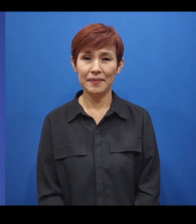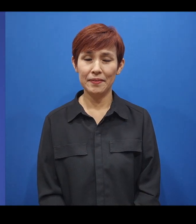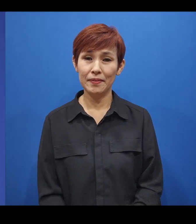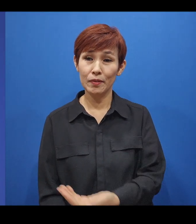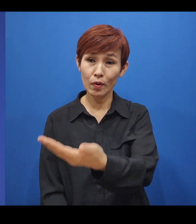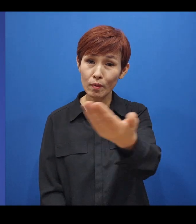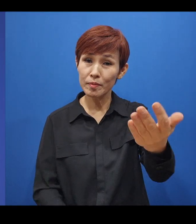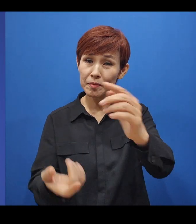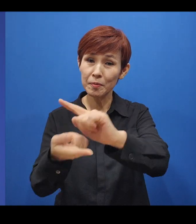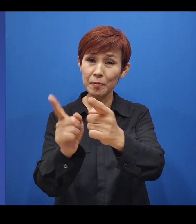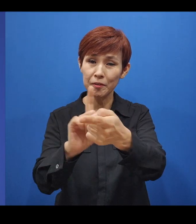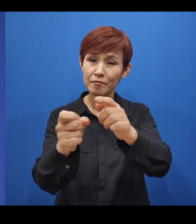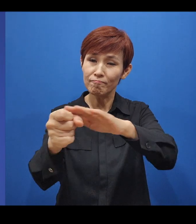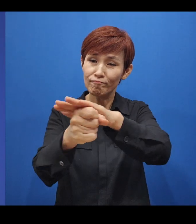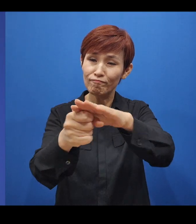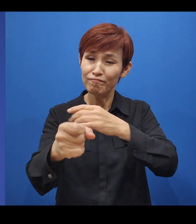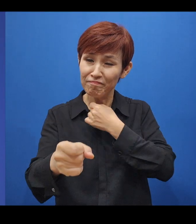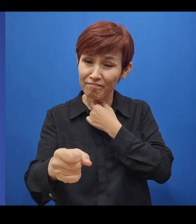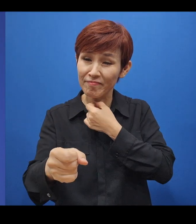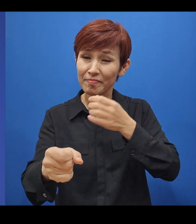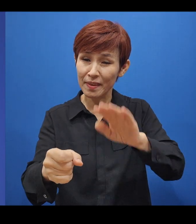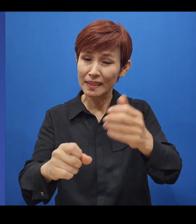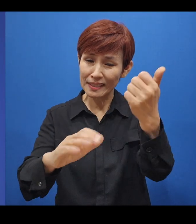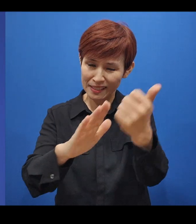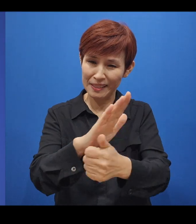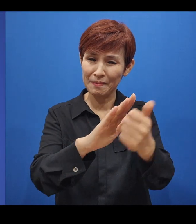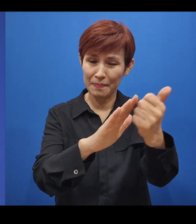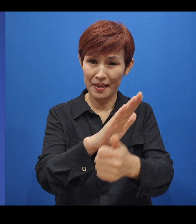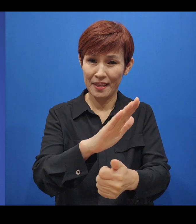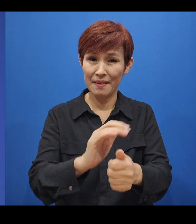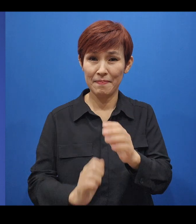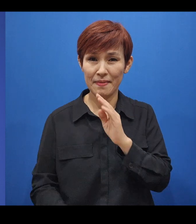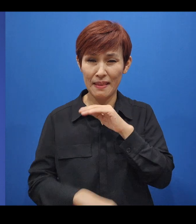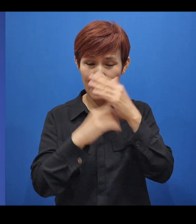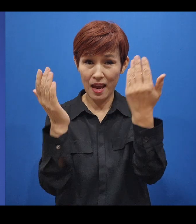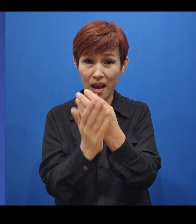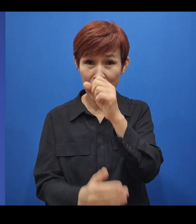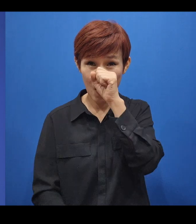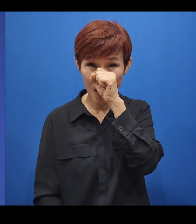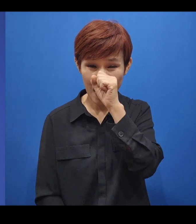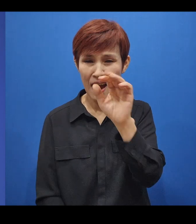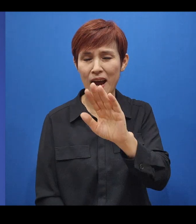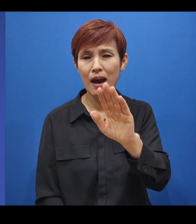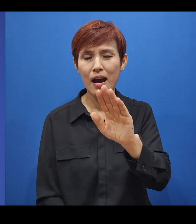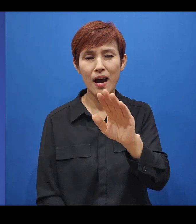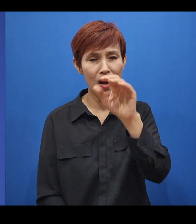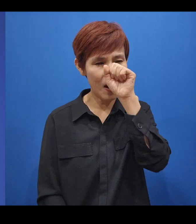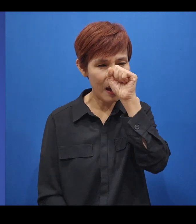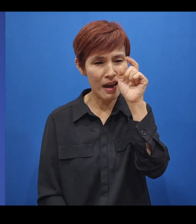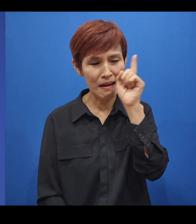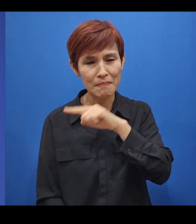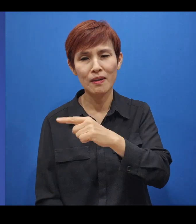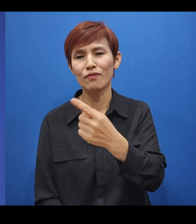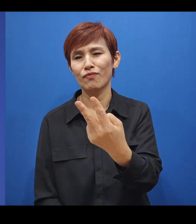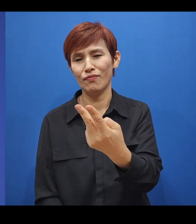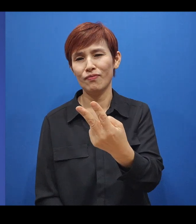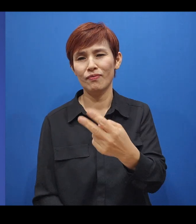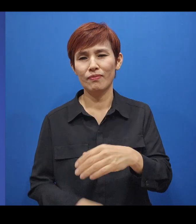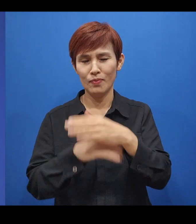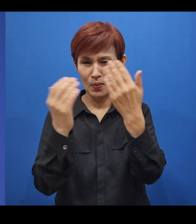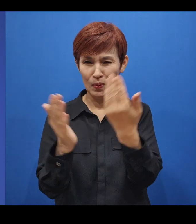여러분들 서로도 아마 마찬가지일 겁니다. 좋아하는 사람만 좋을 겁니다. 모두 다 사랑하진 않을